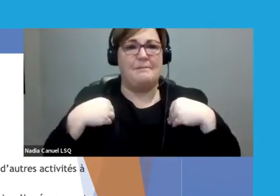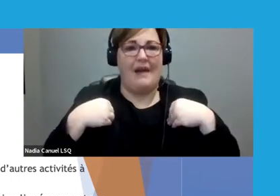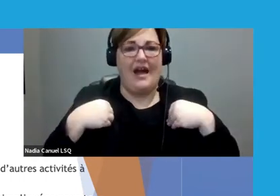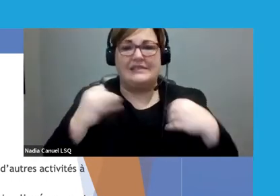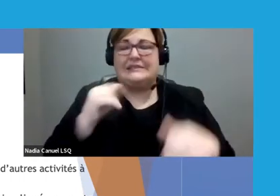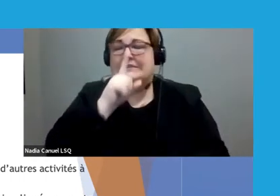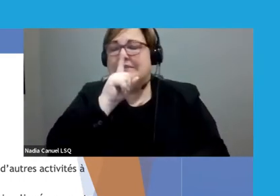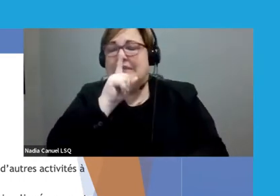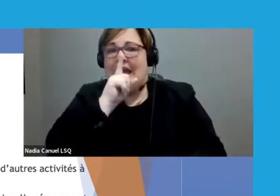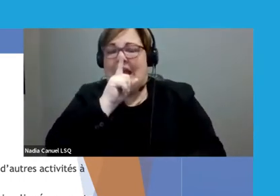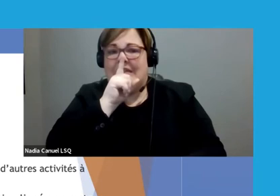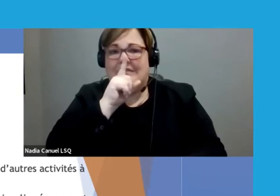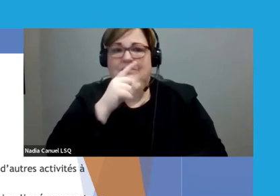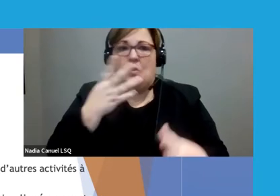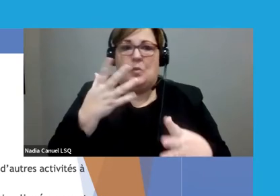consentement.